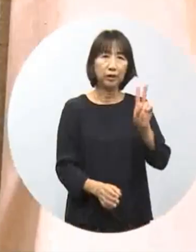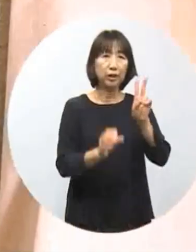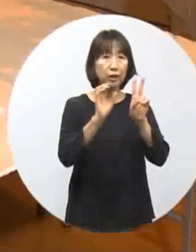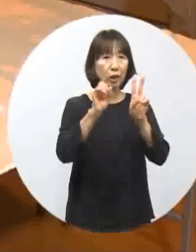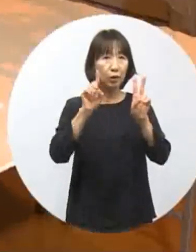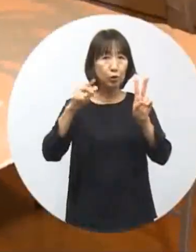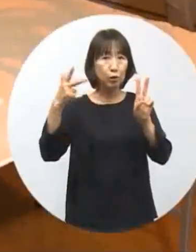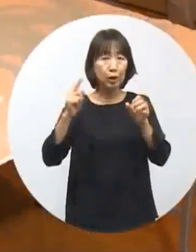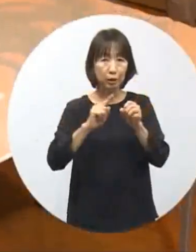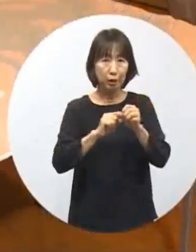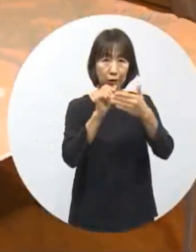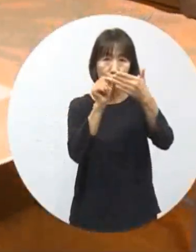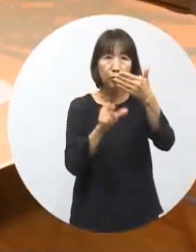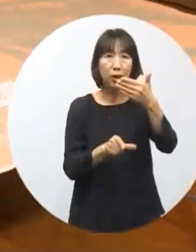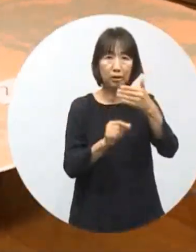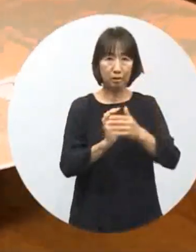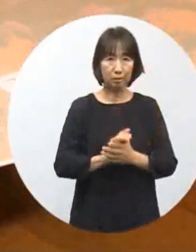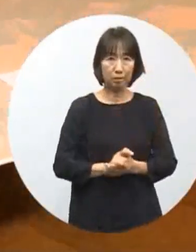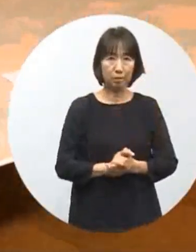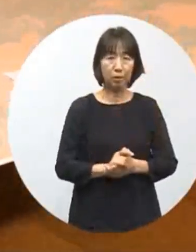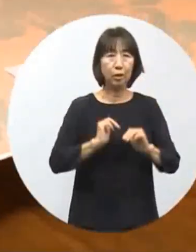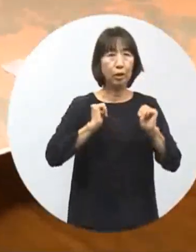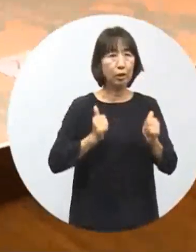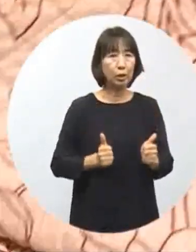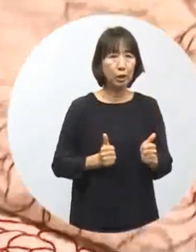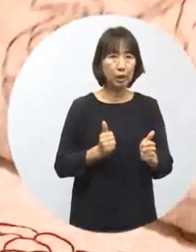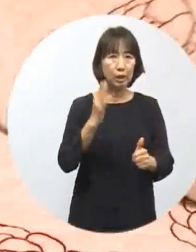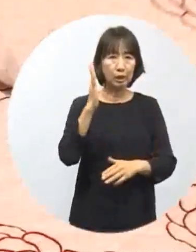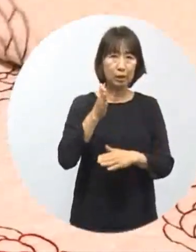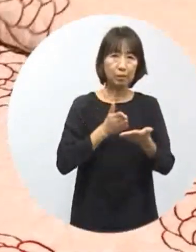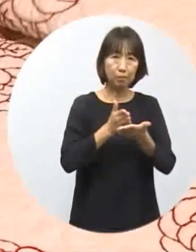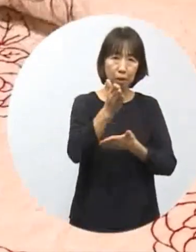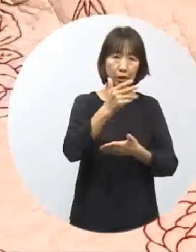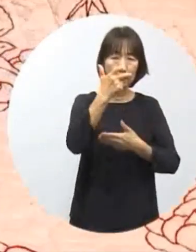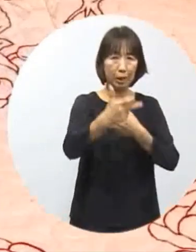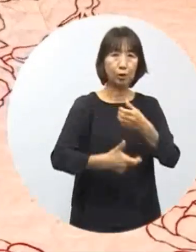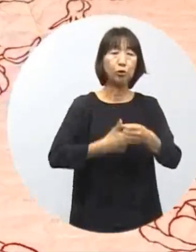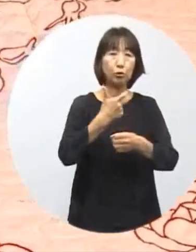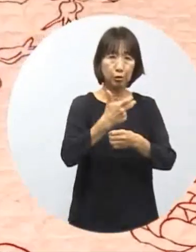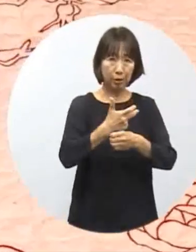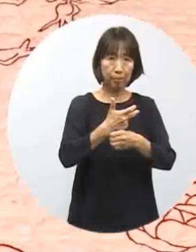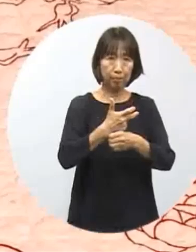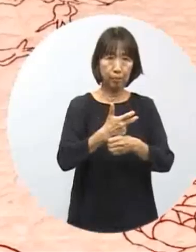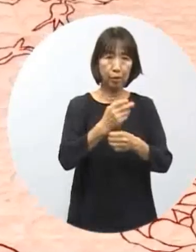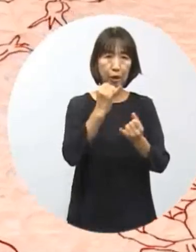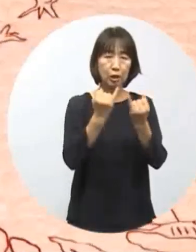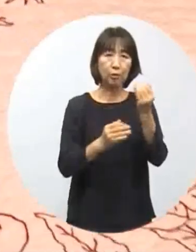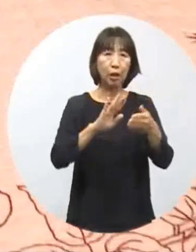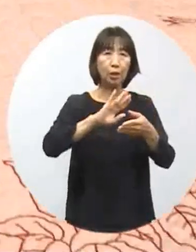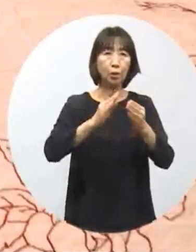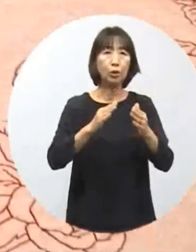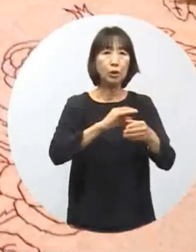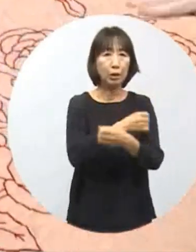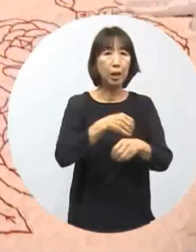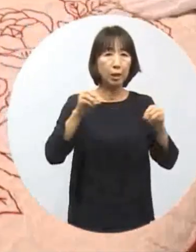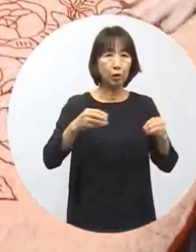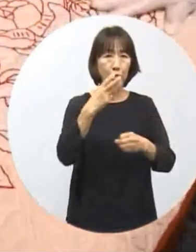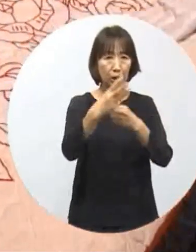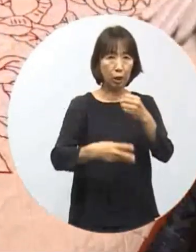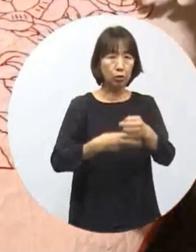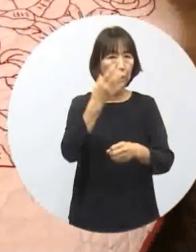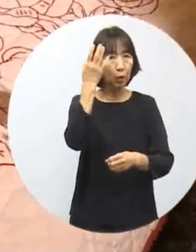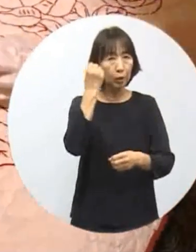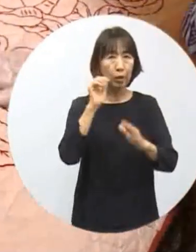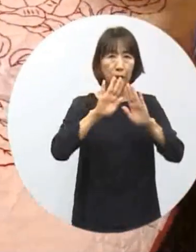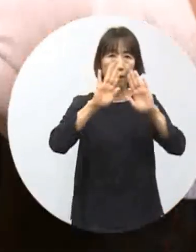2017年9月茅ヶ崎市政施行70周年姉妹都市締結3周年を記念して開催